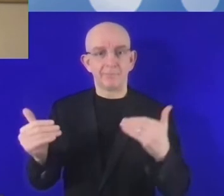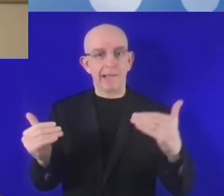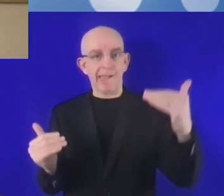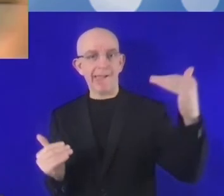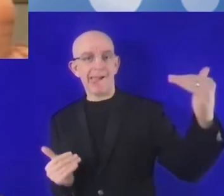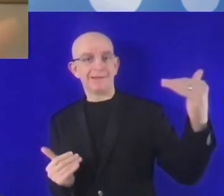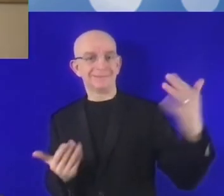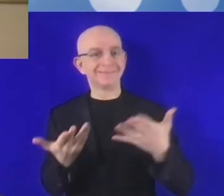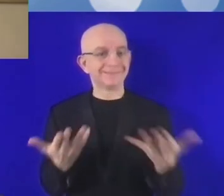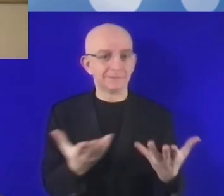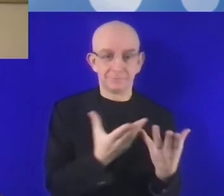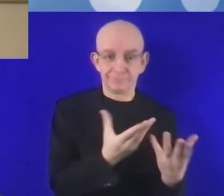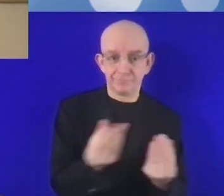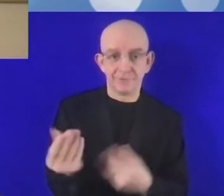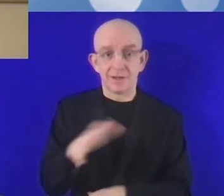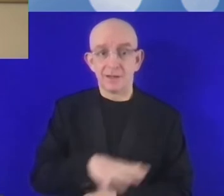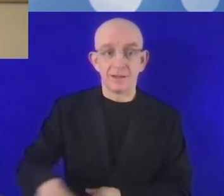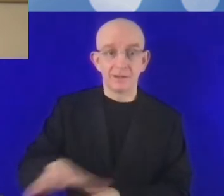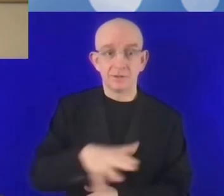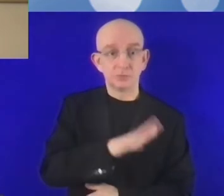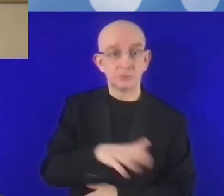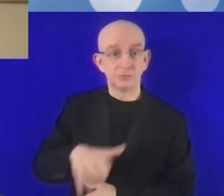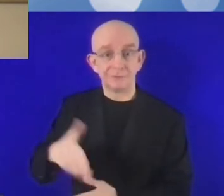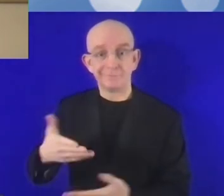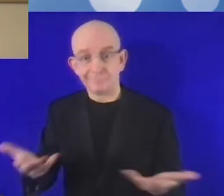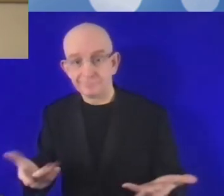d'autres pays, ce n'était pas le cas. Il y a des